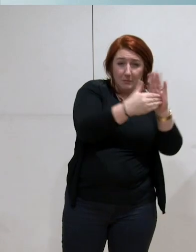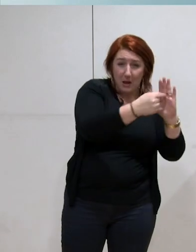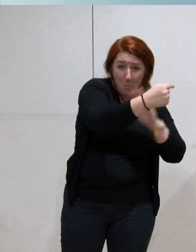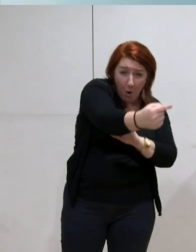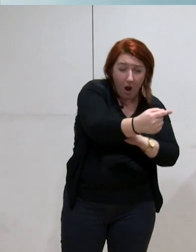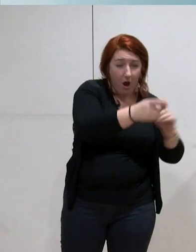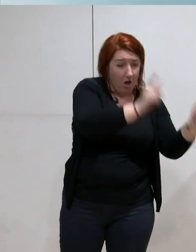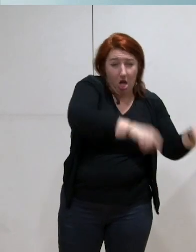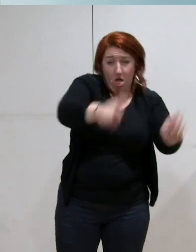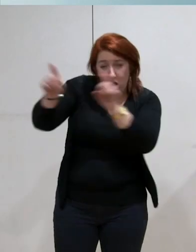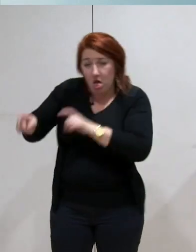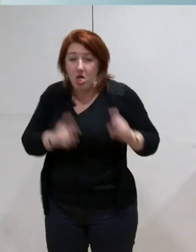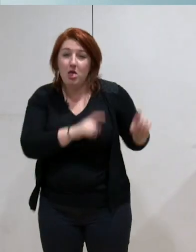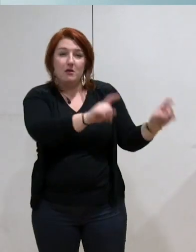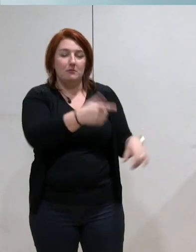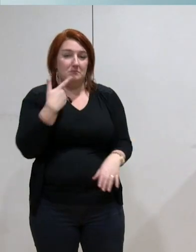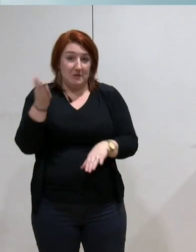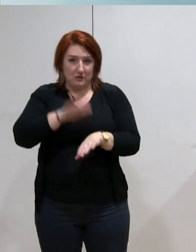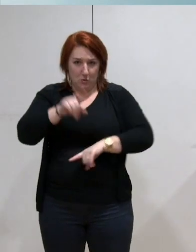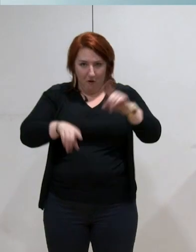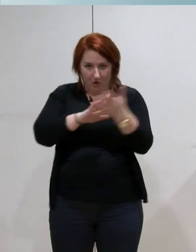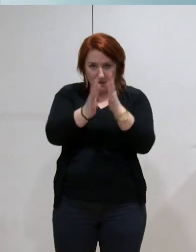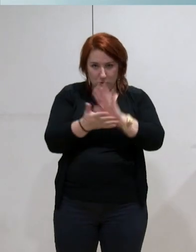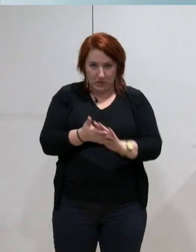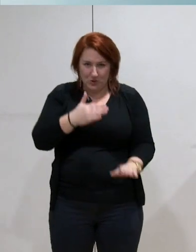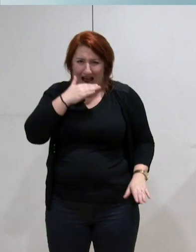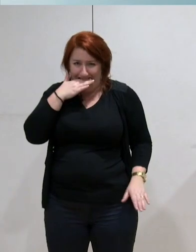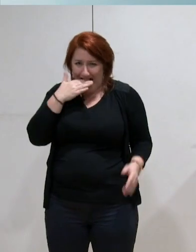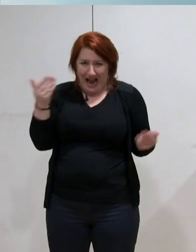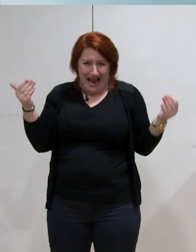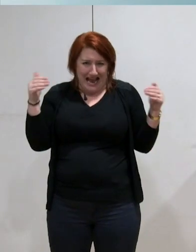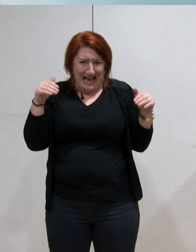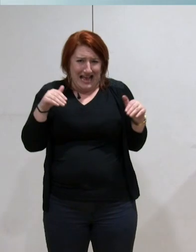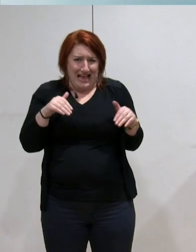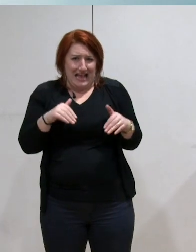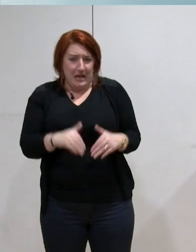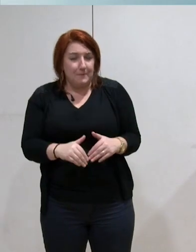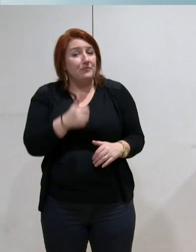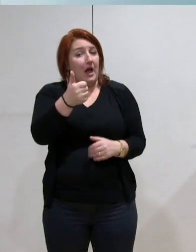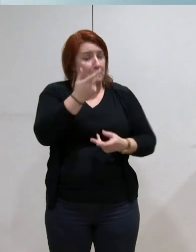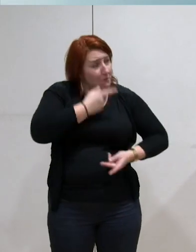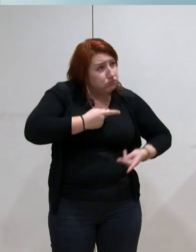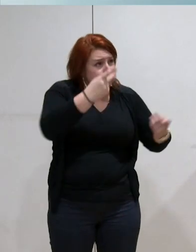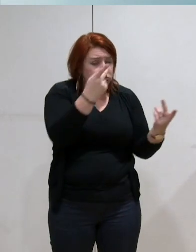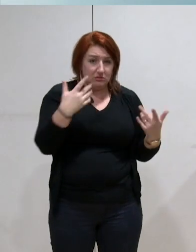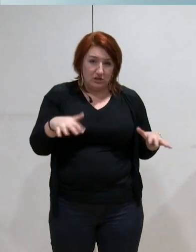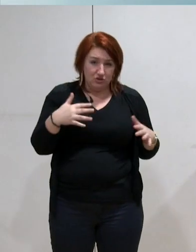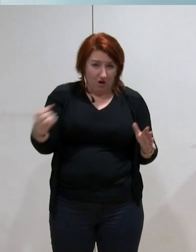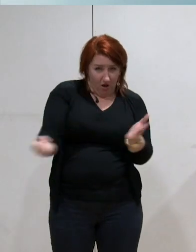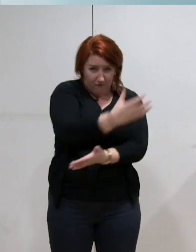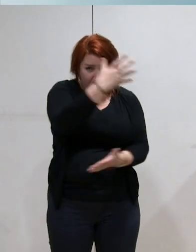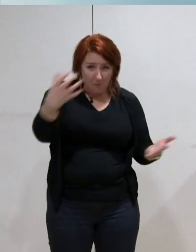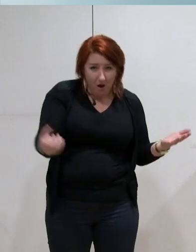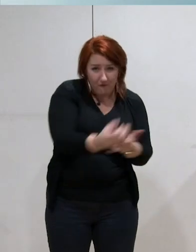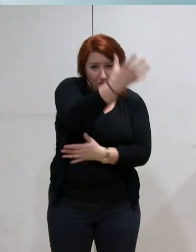certaines associations au bord du dépôt de bilan elles vous les ont elles vous l'ont fait savoir elle parle même je